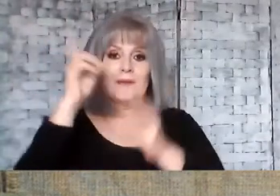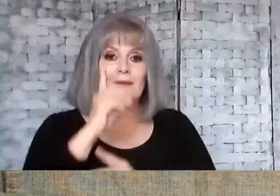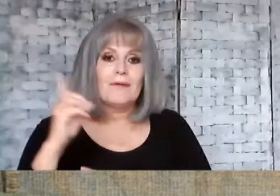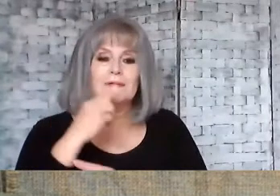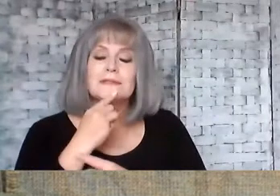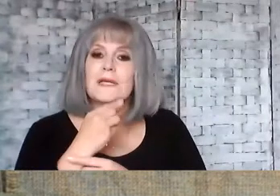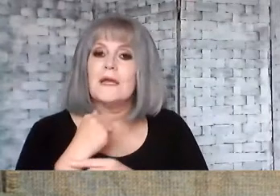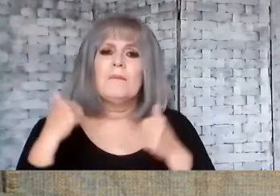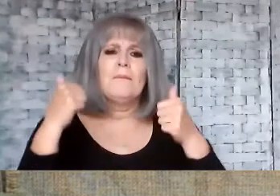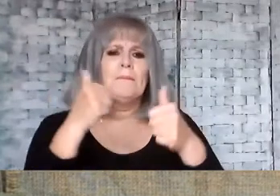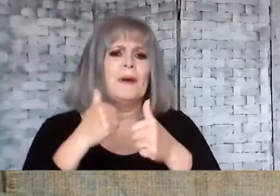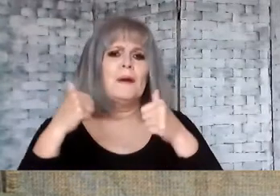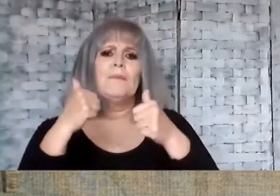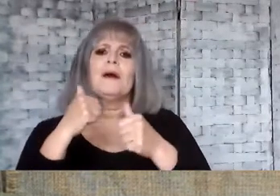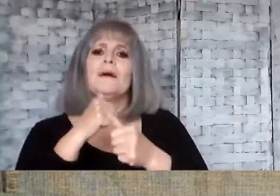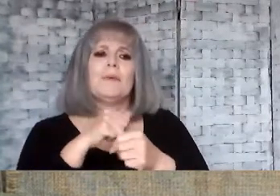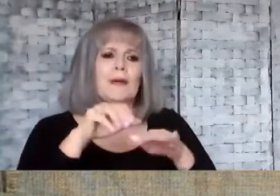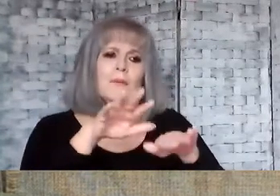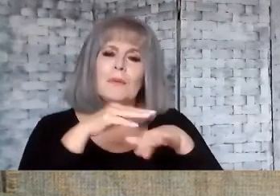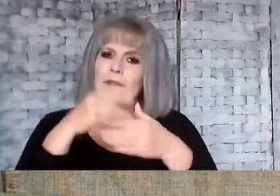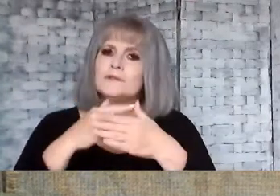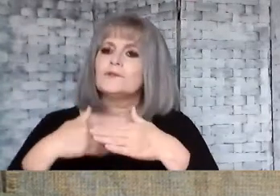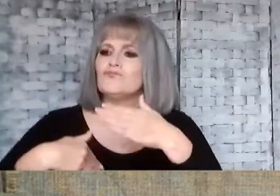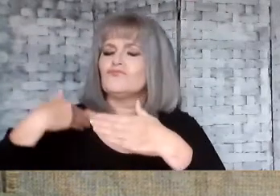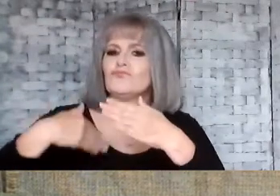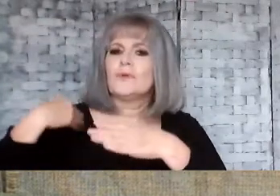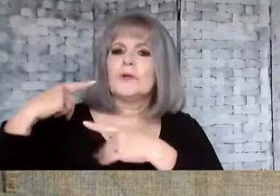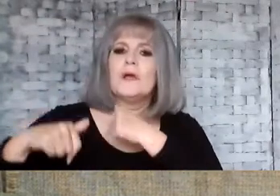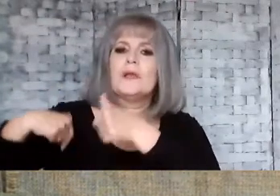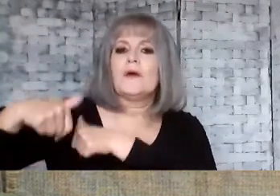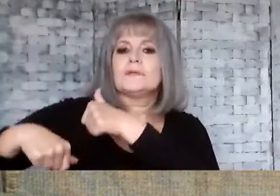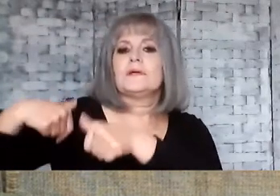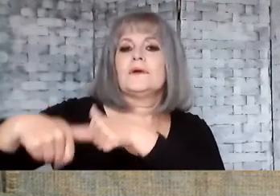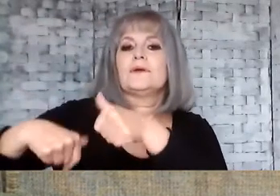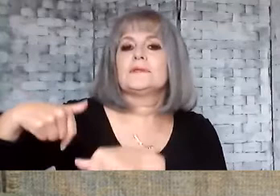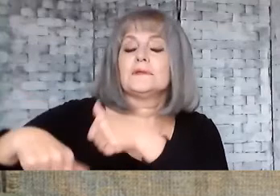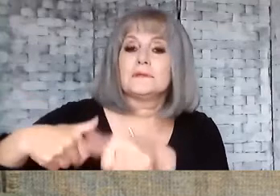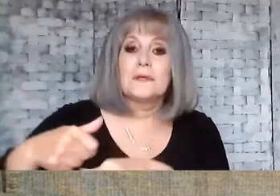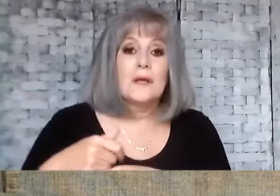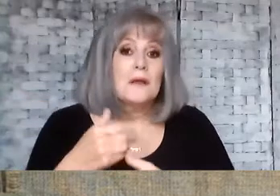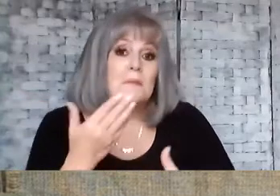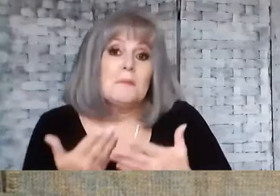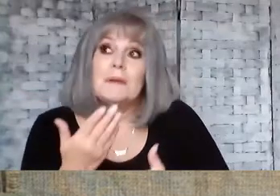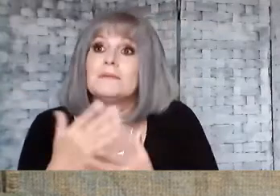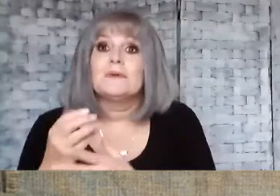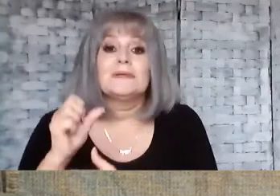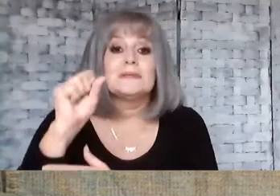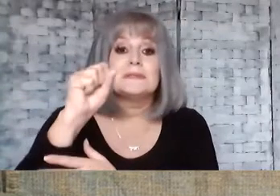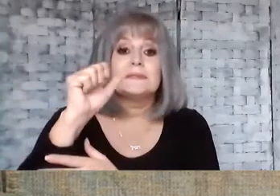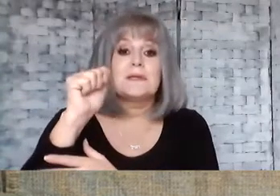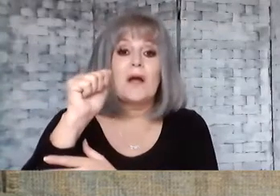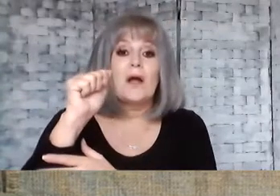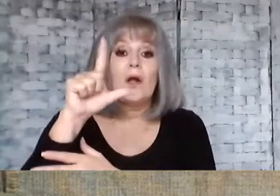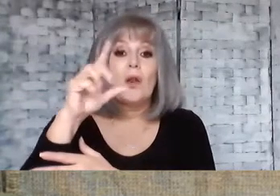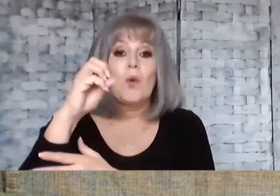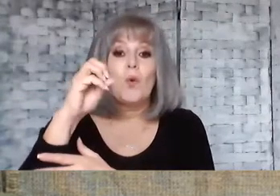kan ons miskien dink, dit is Salomo. Hy sal vir my naam een huis bou. Salomo het die tempel gebou. Ek sal sy